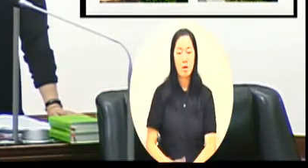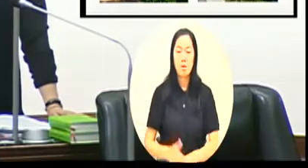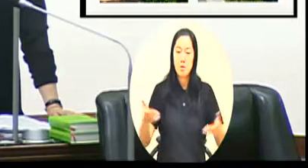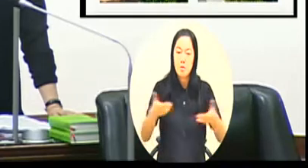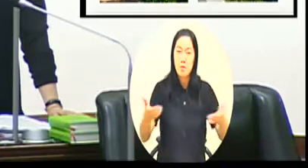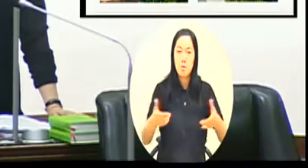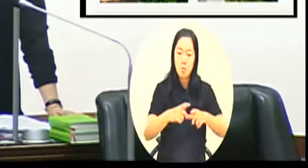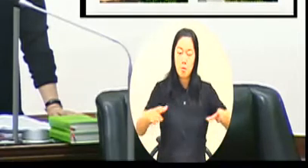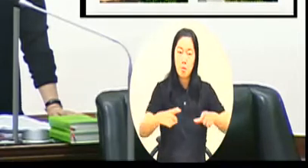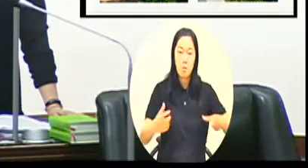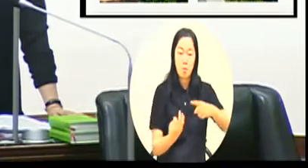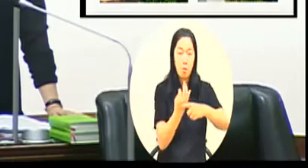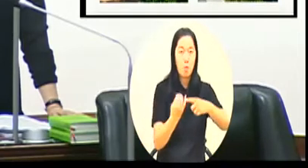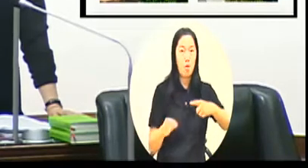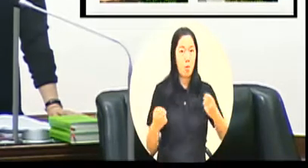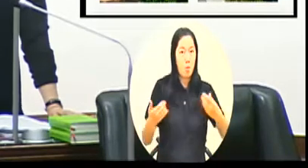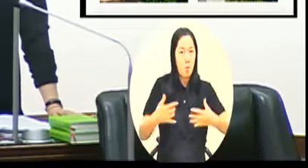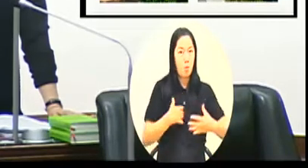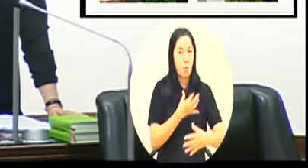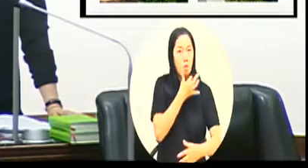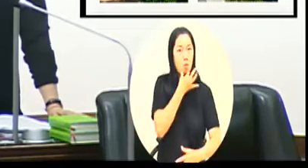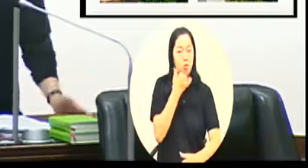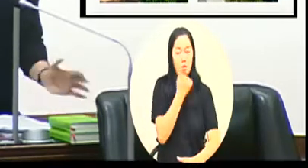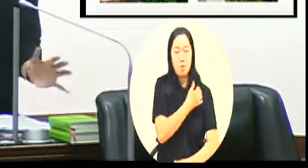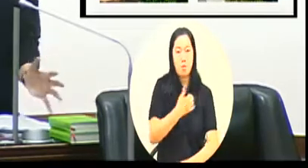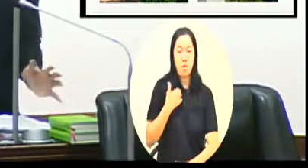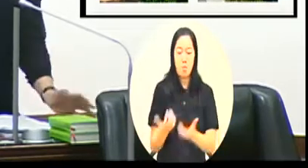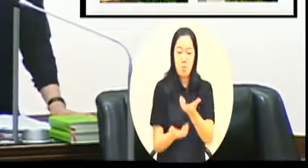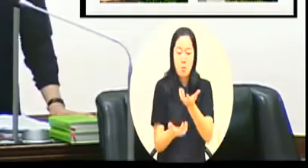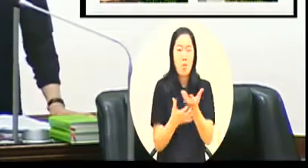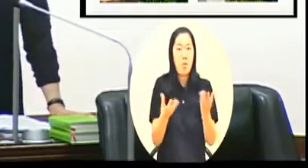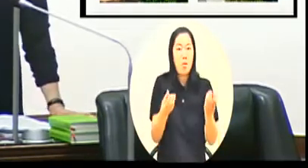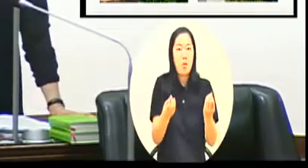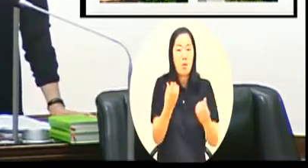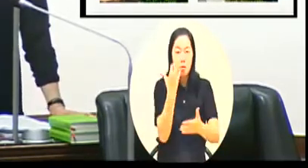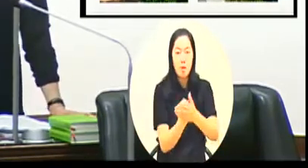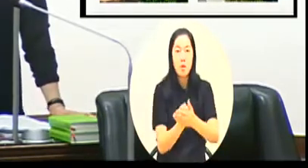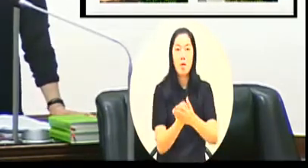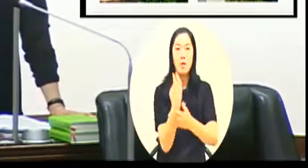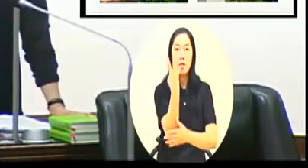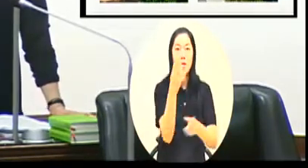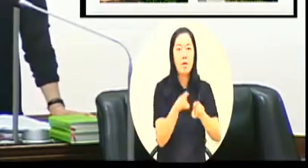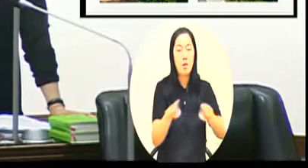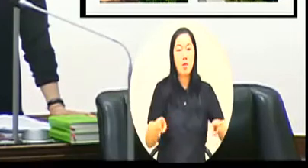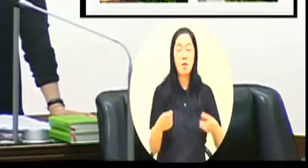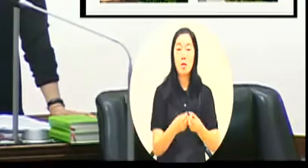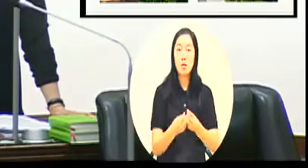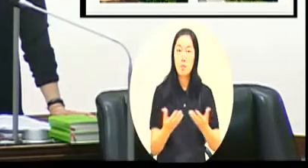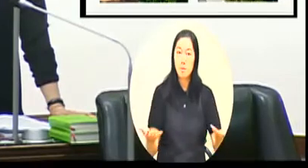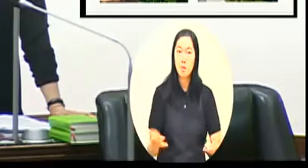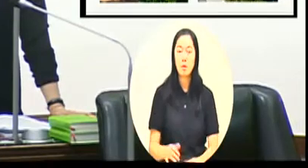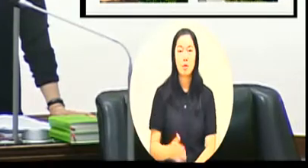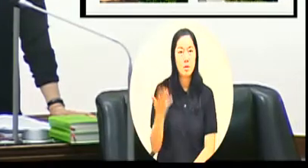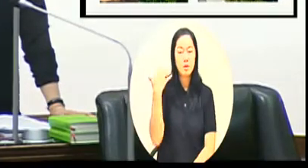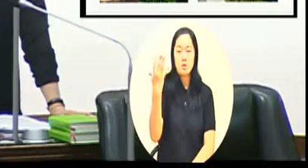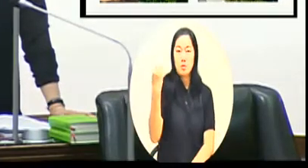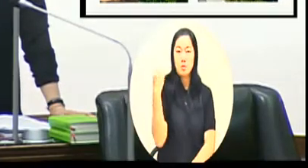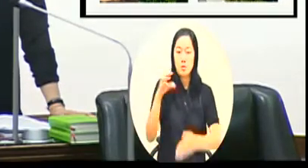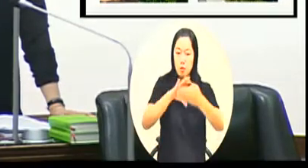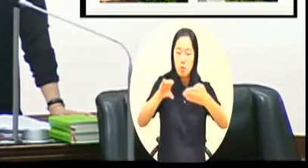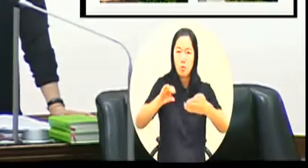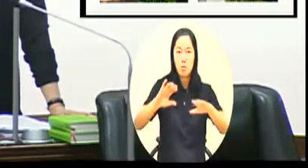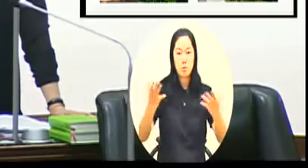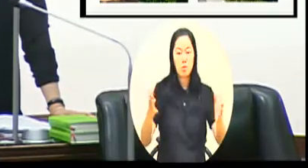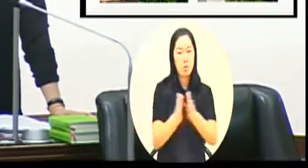如果打掉重建的话，可能连厨房都没有了哈，那剩下四坪看怎么住？因为早期的这个旧透天大概都